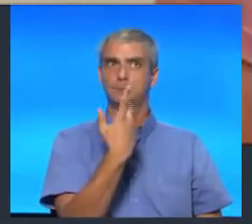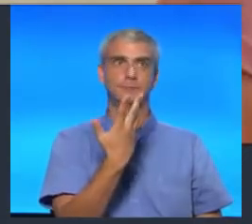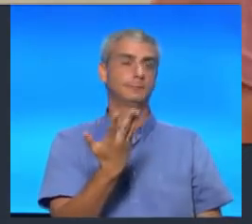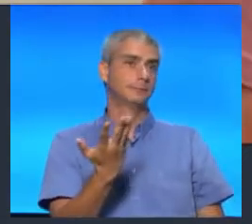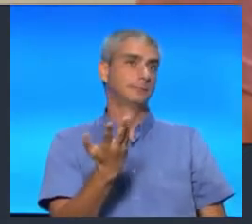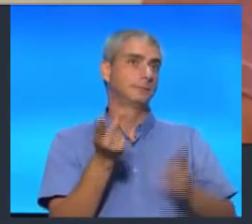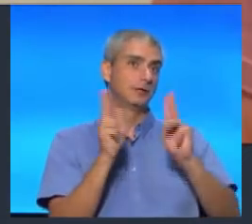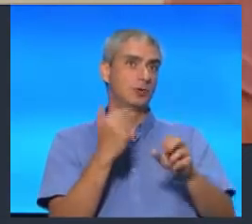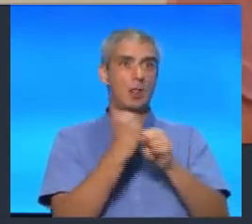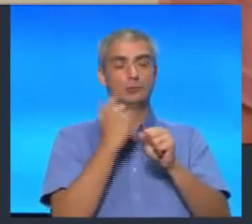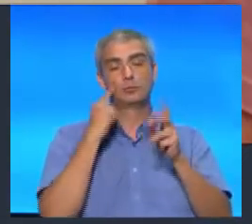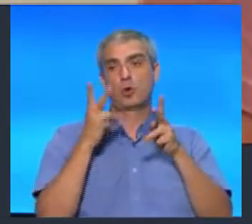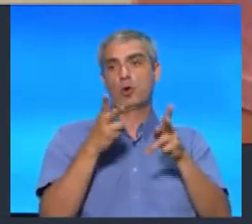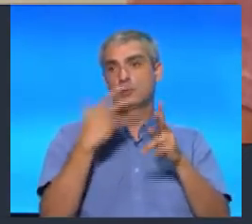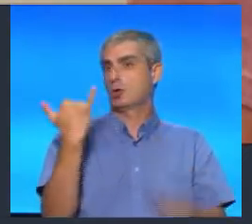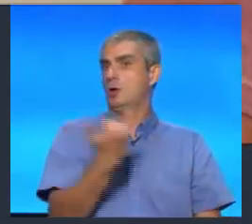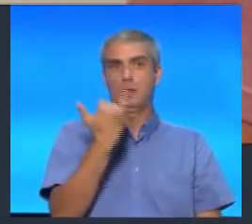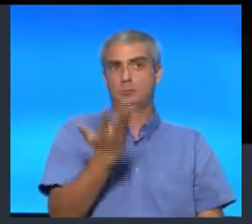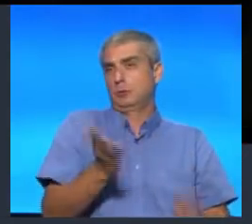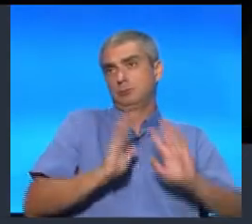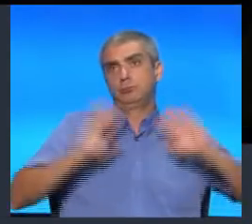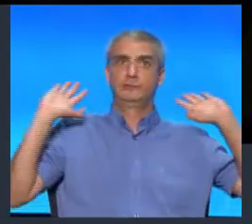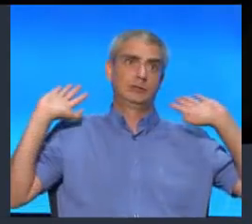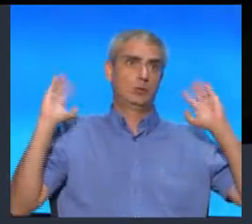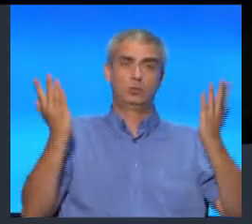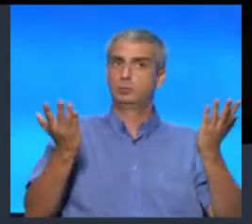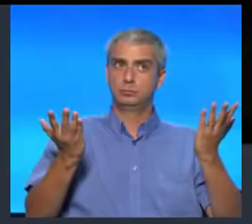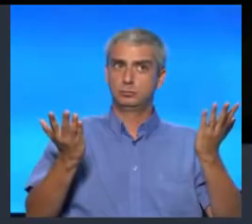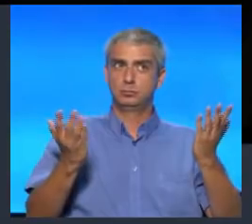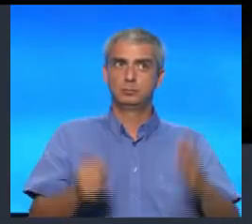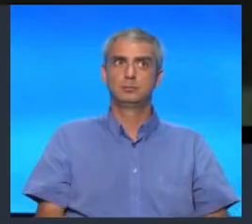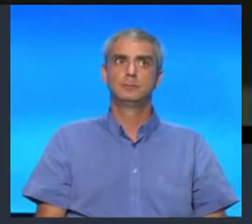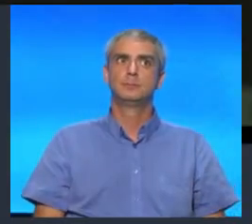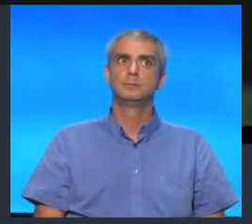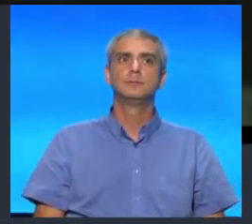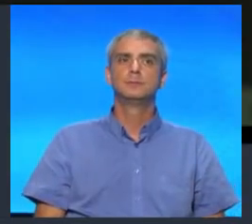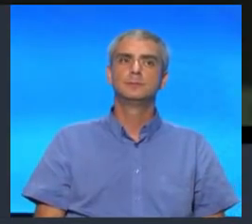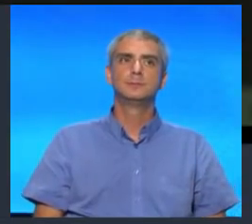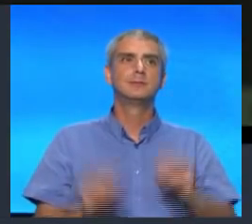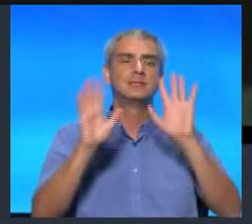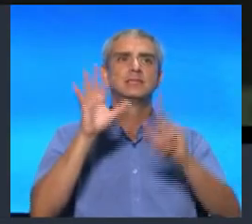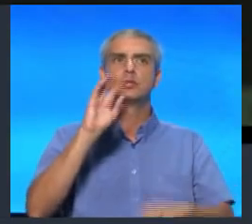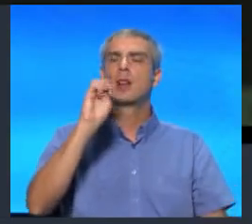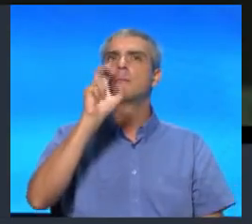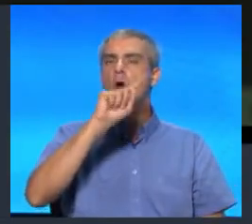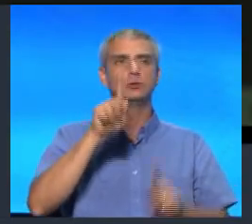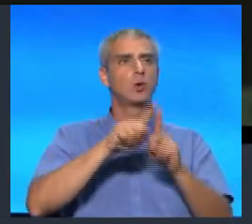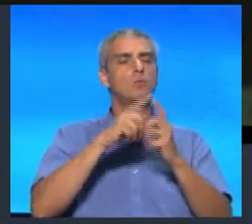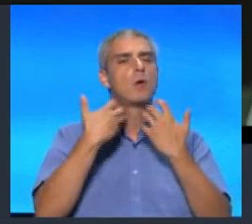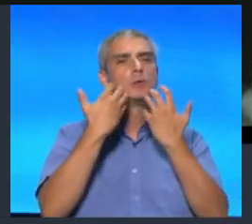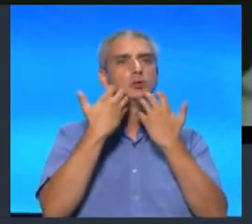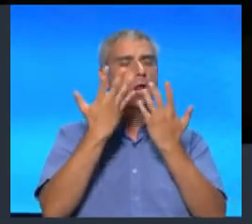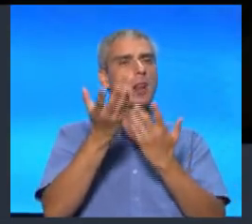אפשר לעשות קומדיות כל הזמן וזהו. סרטו של מעוז הוא מעין משל